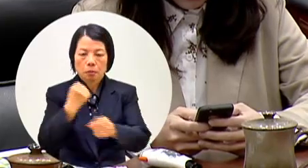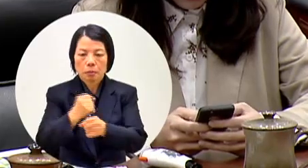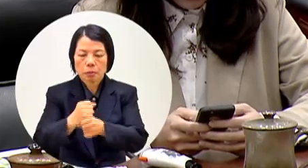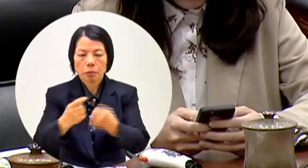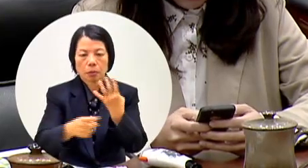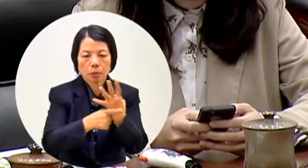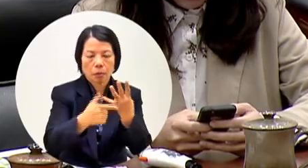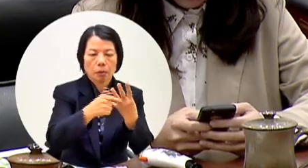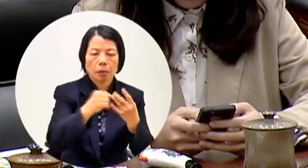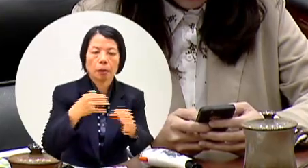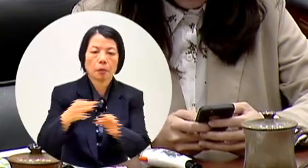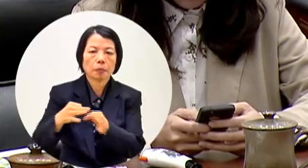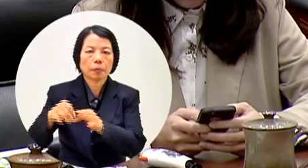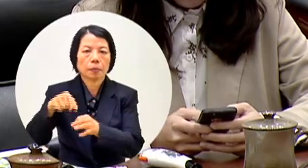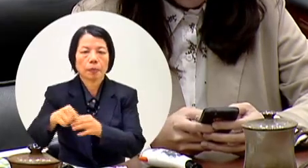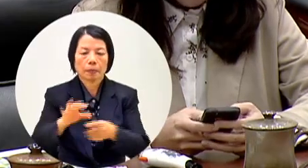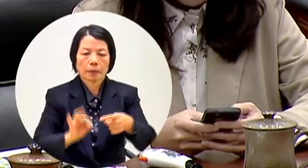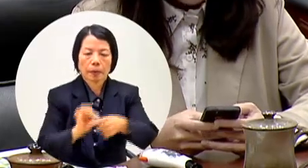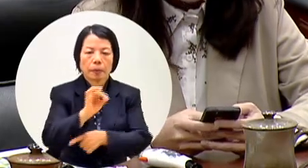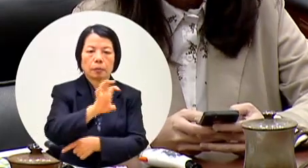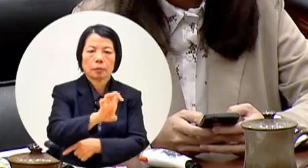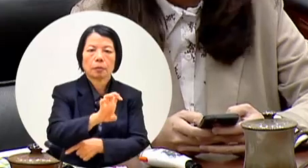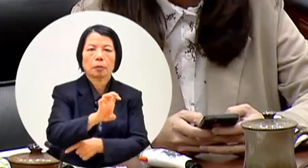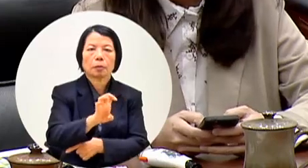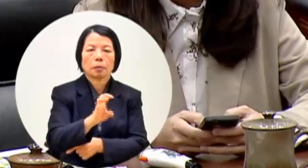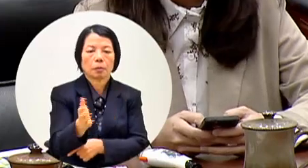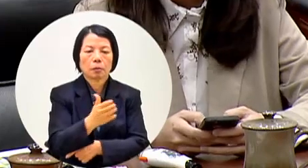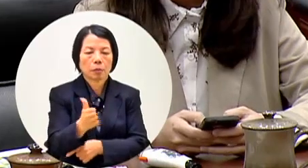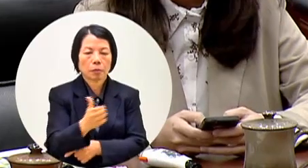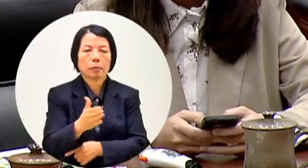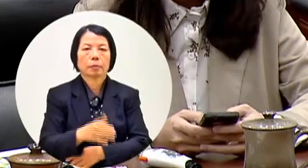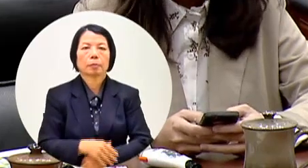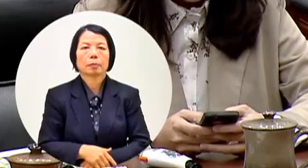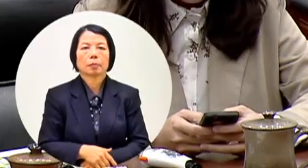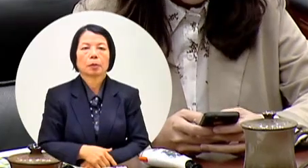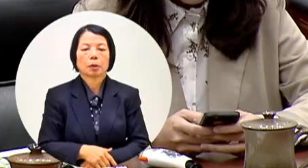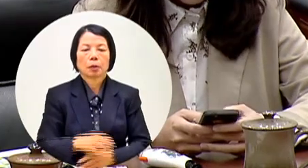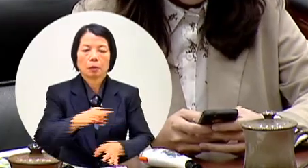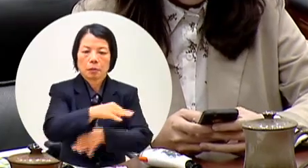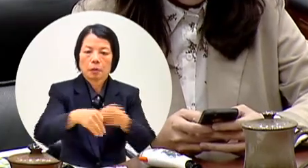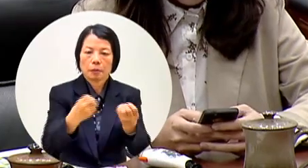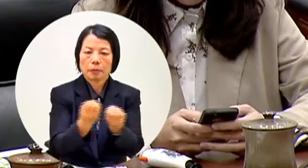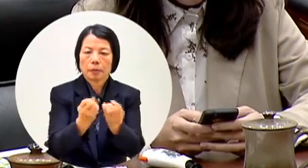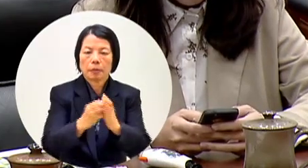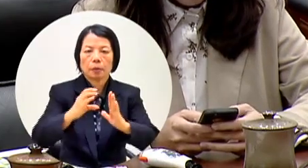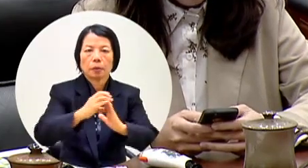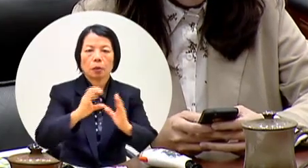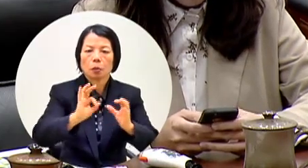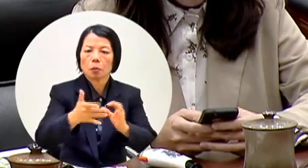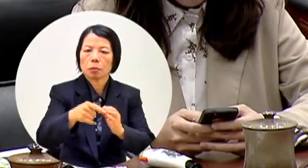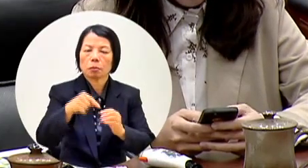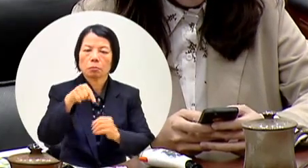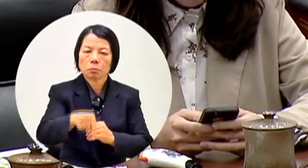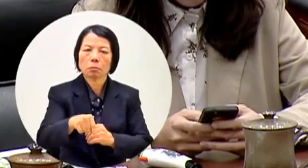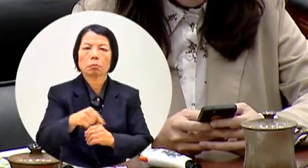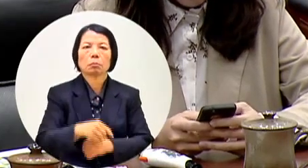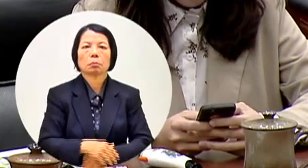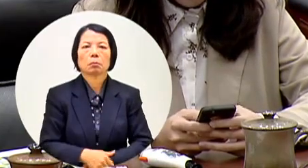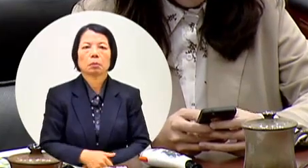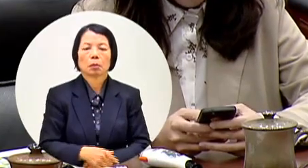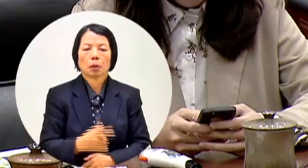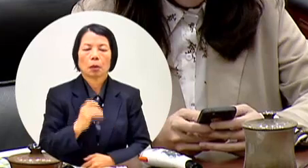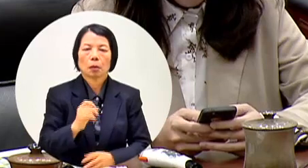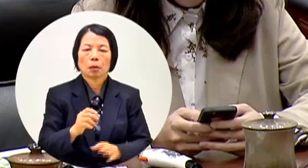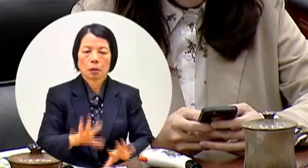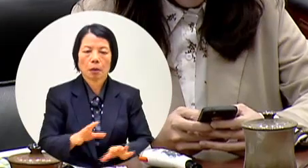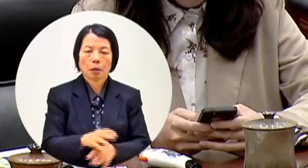发零售业占40%左右的人口的金发局局长，为什么没有在这一次的港中澳行